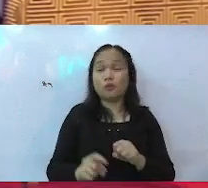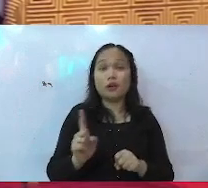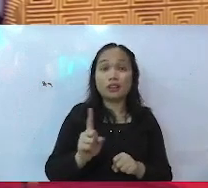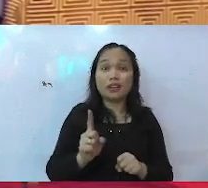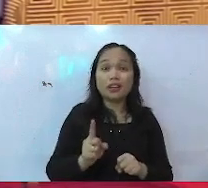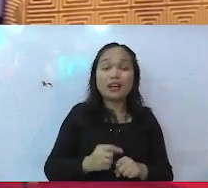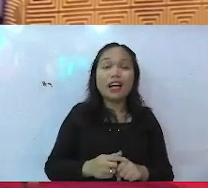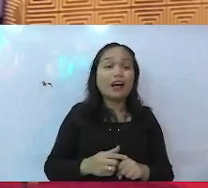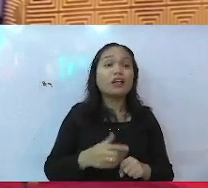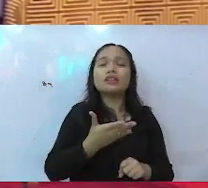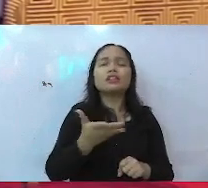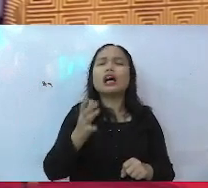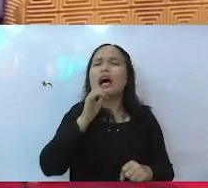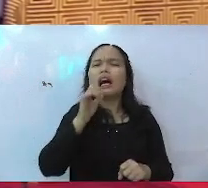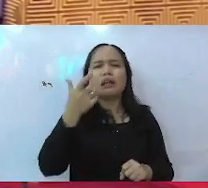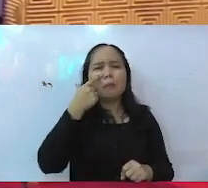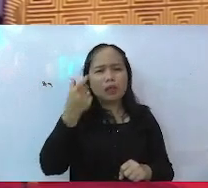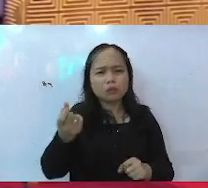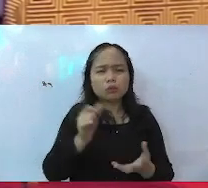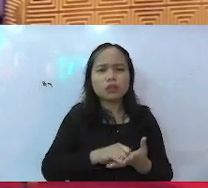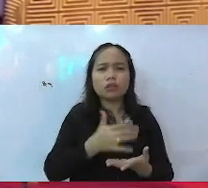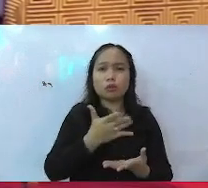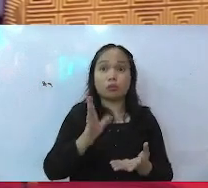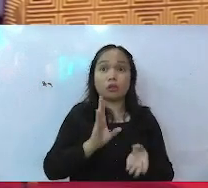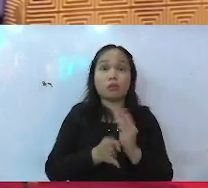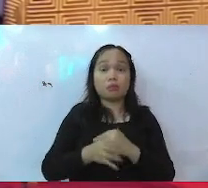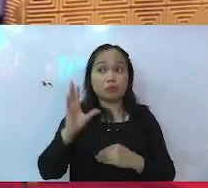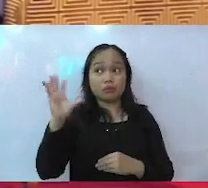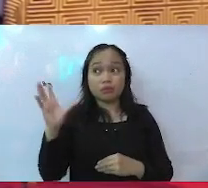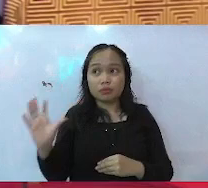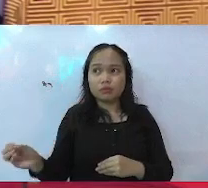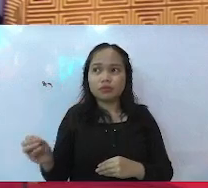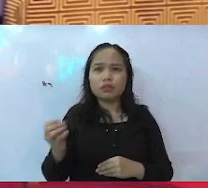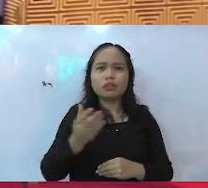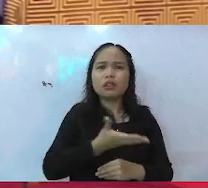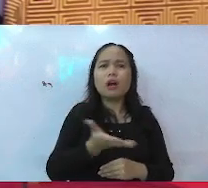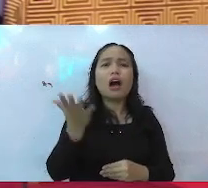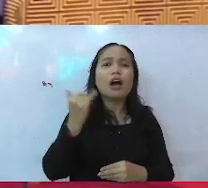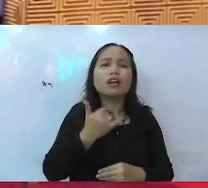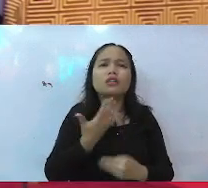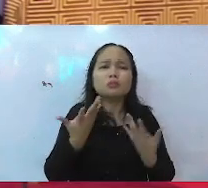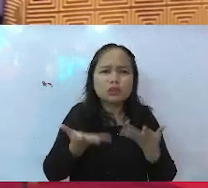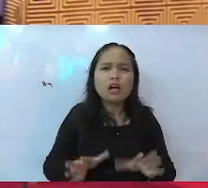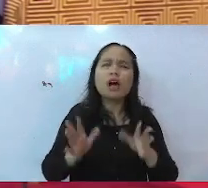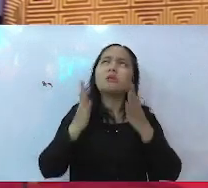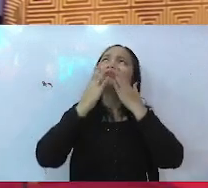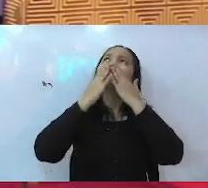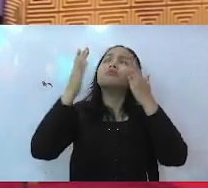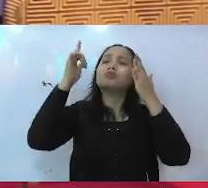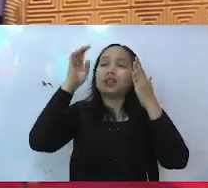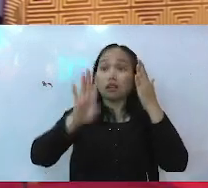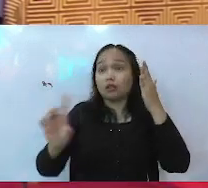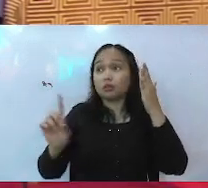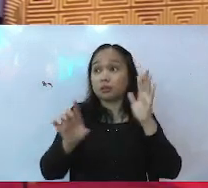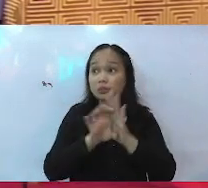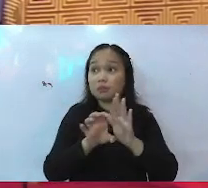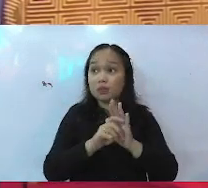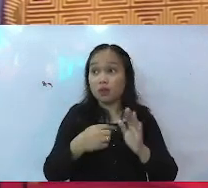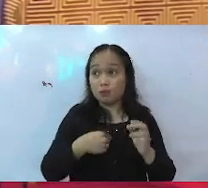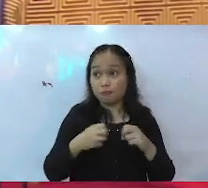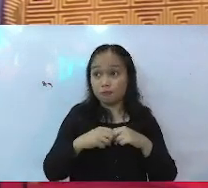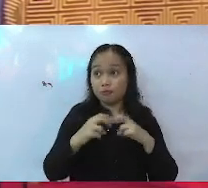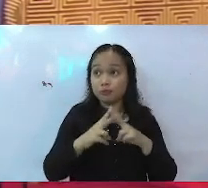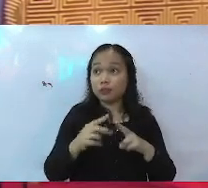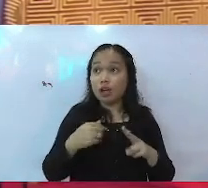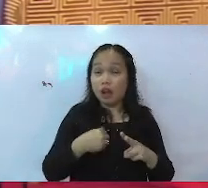makakapag stand out kayo kaya huwag kayong matatakot tandaan niyo nagpasalamat na kayo sa Panginoon Victorious na kayo ako ngayon kahit kahit mag